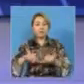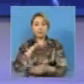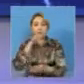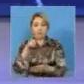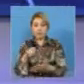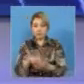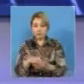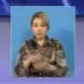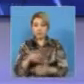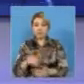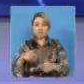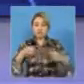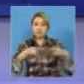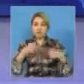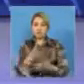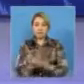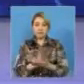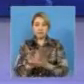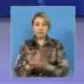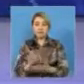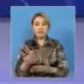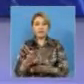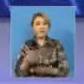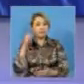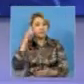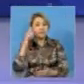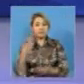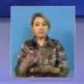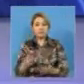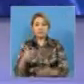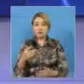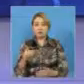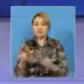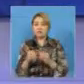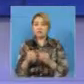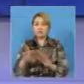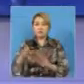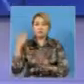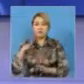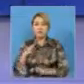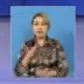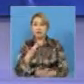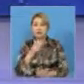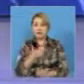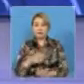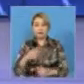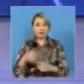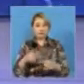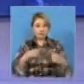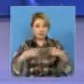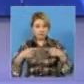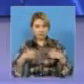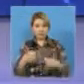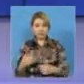вопросам реабилитации жертв политических репрессий. Напомним, только за второе десятилетие прошлого века от политического террора